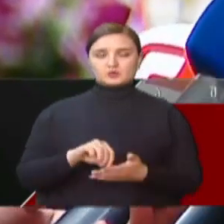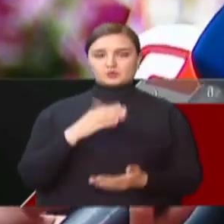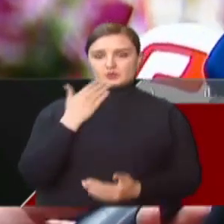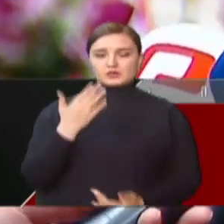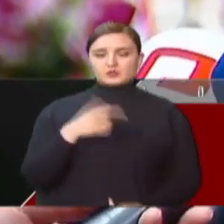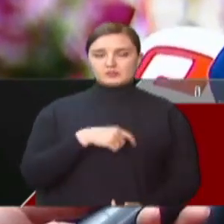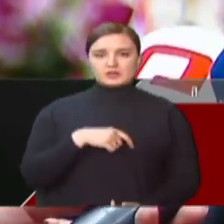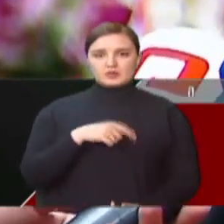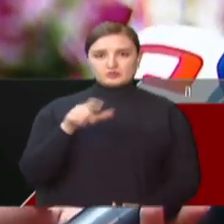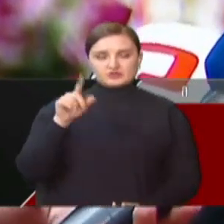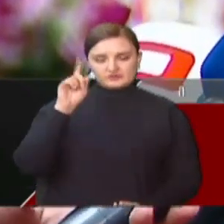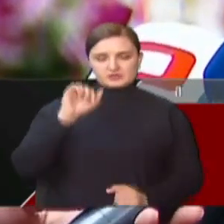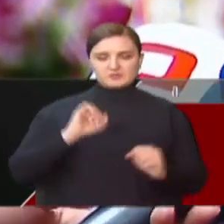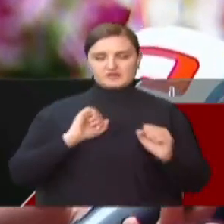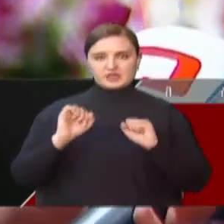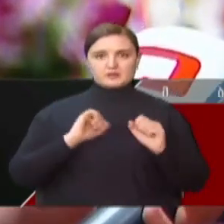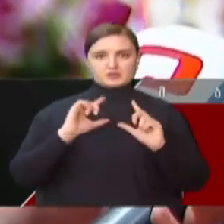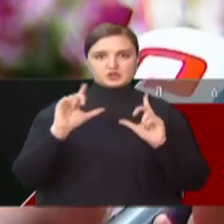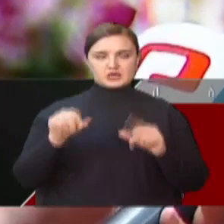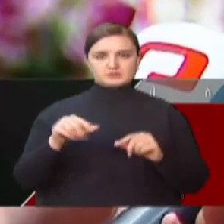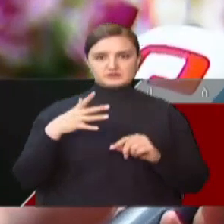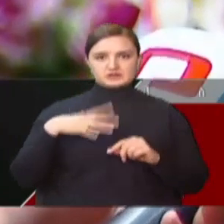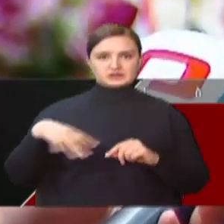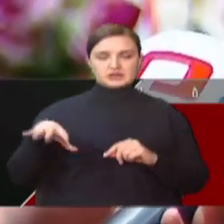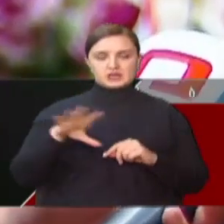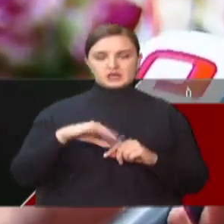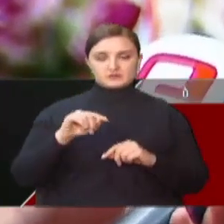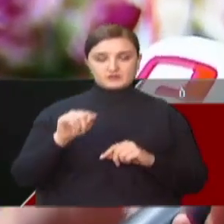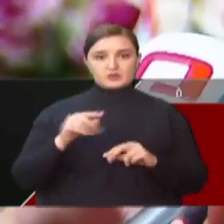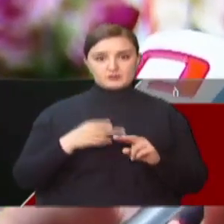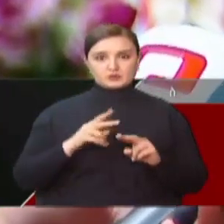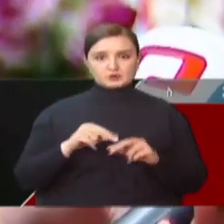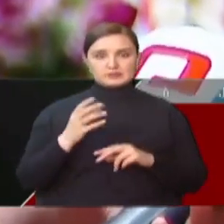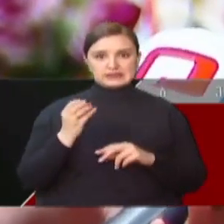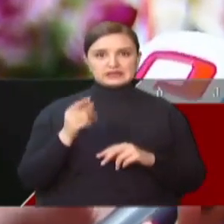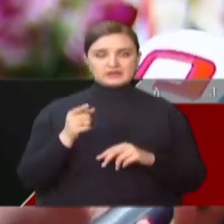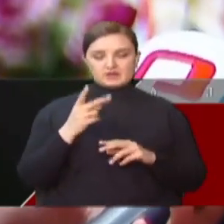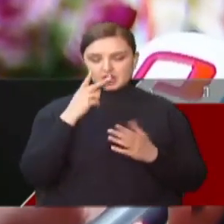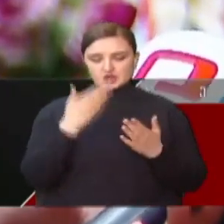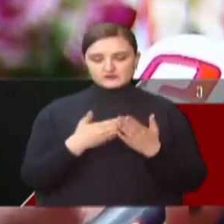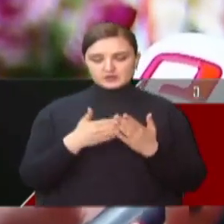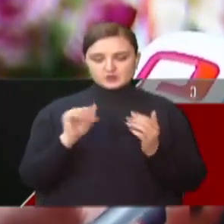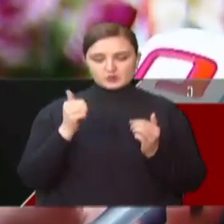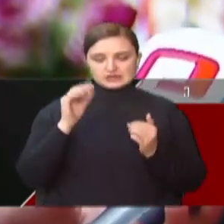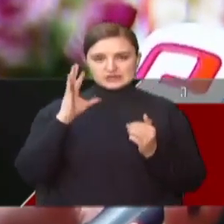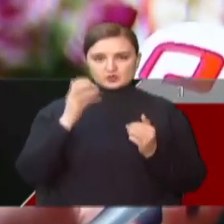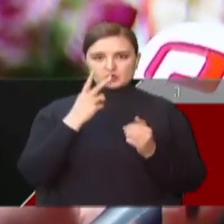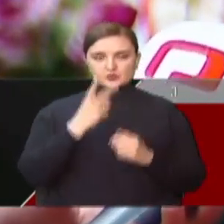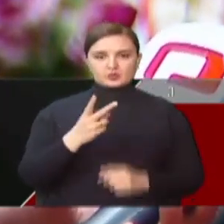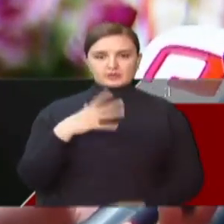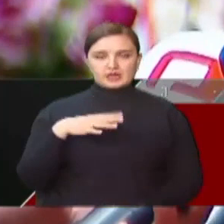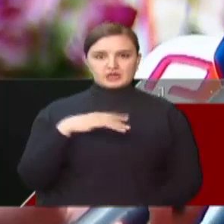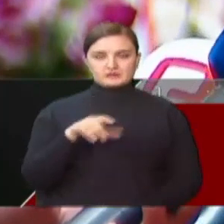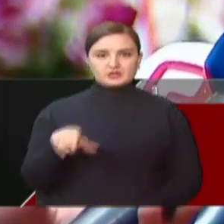რამდენიმე დეპუტატი ვიცი რომ მივლინებაში გაემგზავრა საქართველოს ქვეყნის მიზნმა. ამიტომ, ნუ ეს კიდე თავისთავად აჩვენებს რამდენად სერიოზულად უყურებენ ისინი